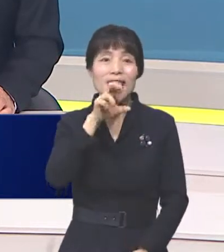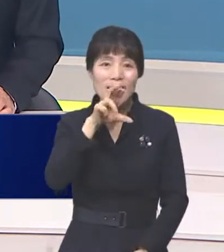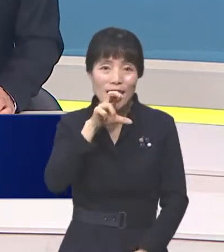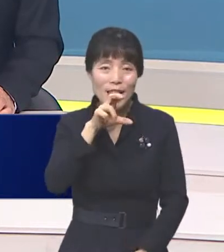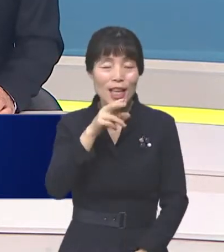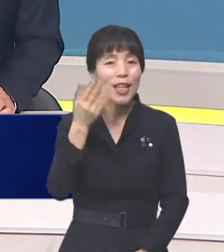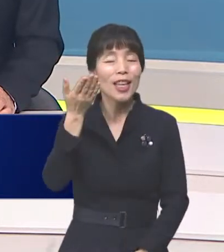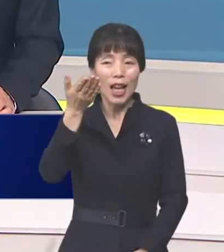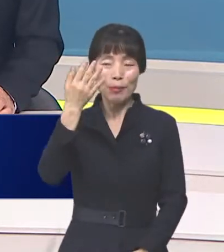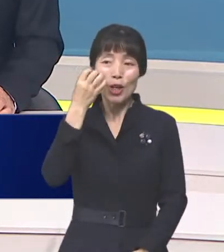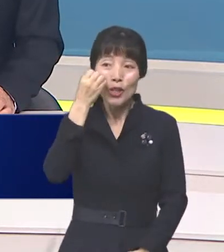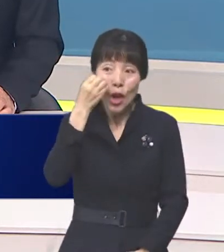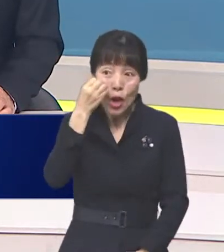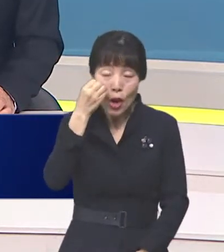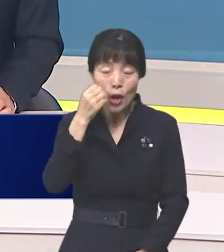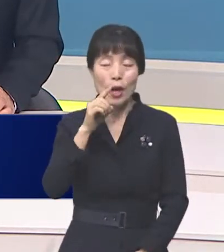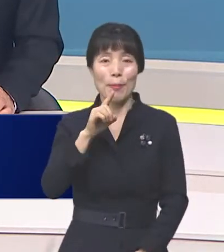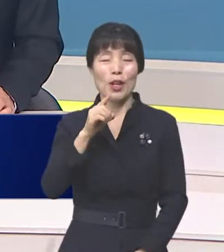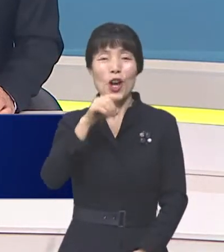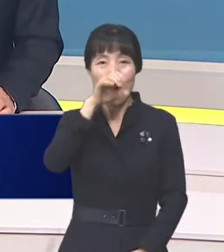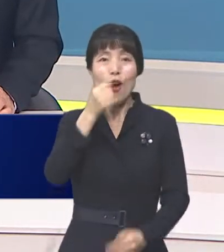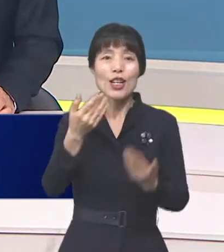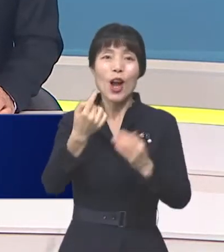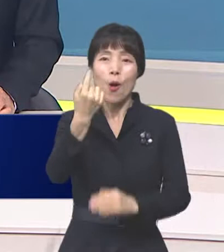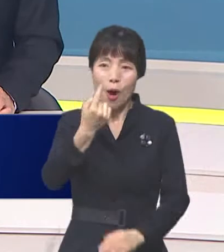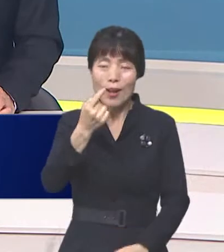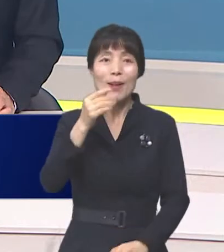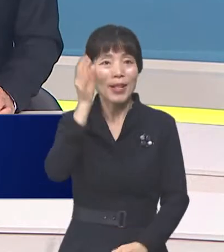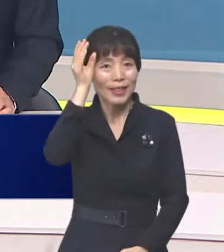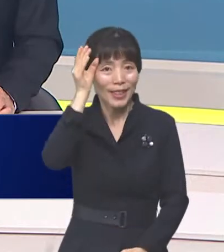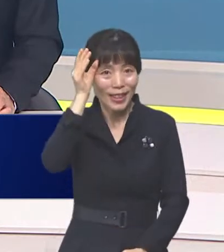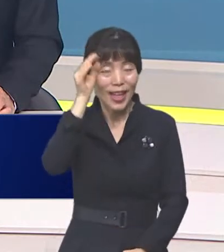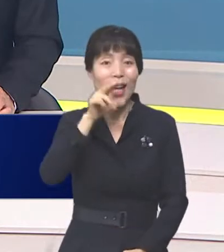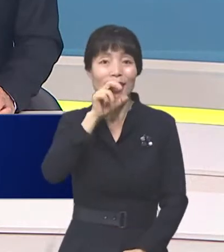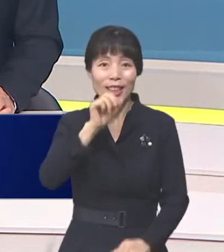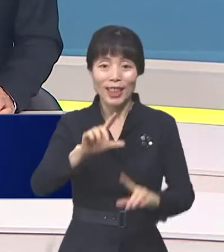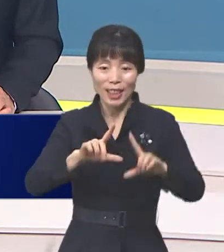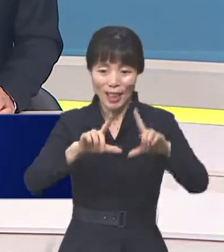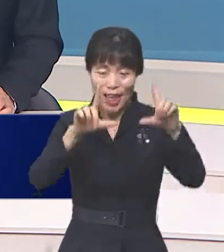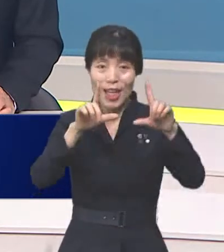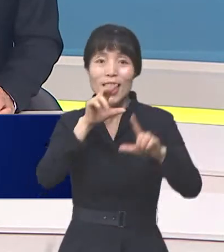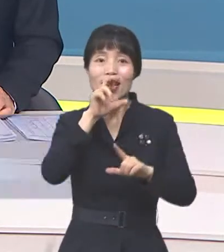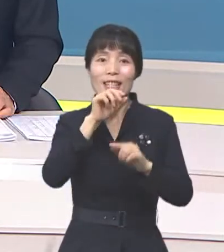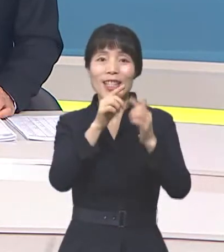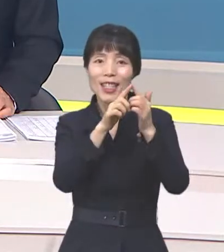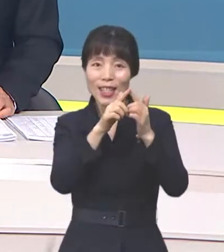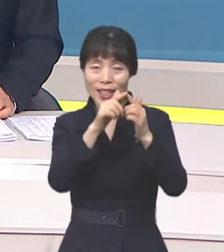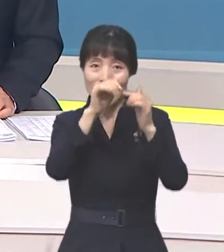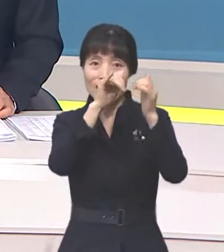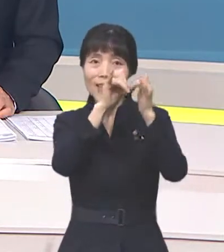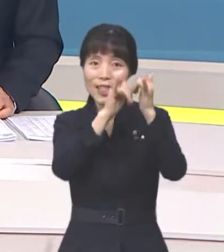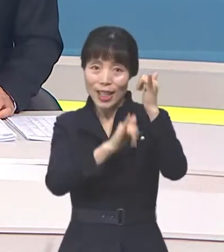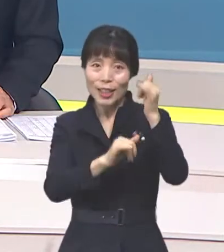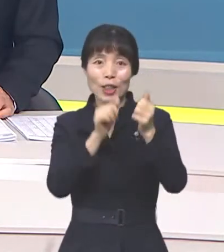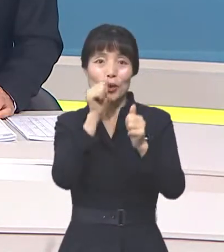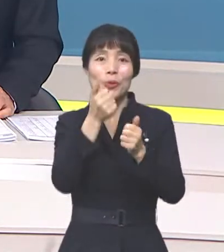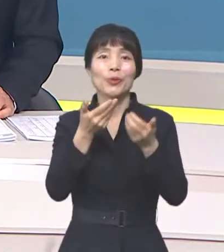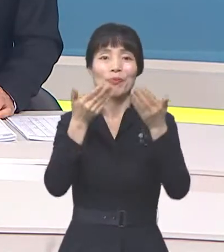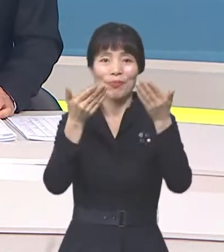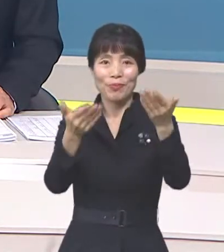쥐라 하여 좋은 일이 있을 거라는 기대를 했는데요. 쥐의 해, 쥐에 얽힌 이야기를 임세혁 기자가